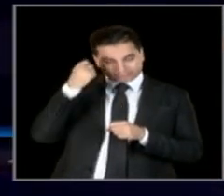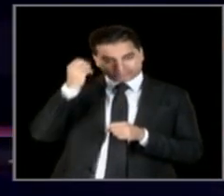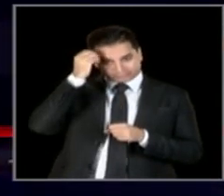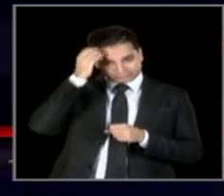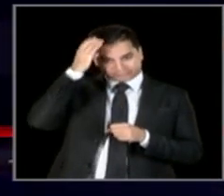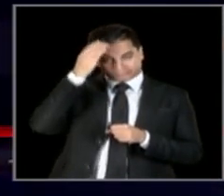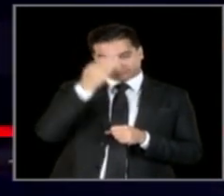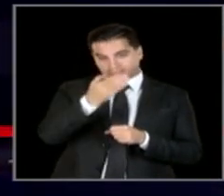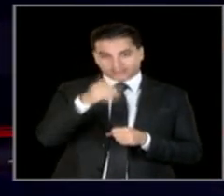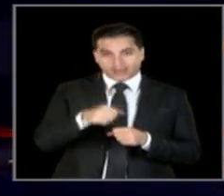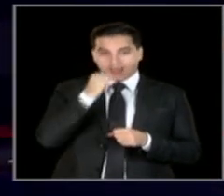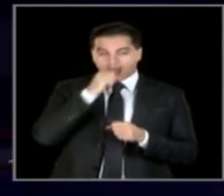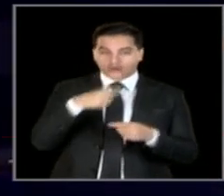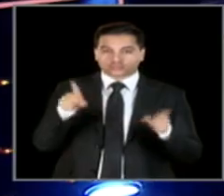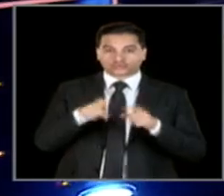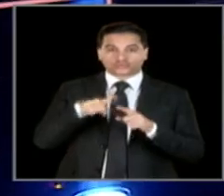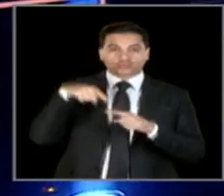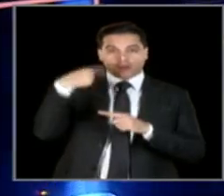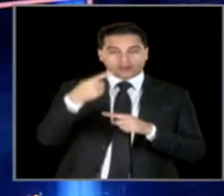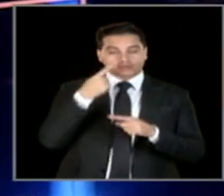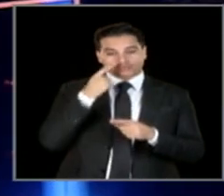اللي جاي أغاني موسيقى. والسؤال هو: